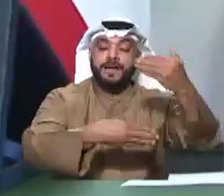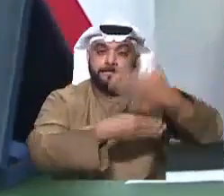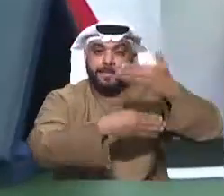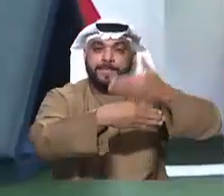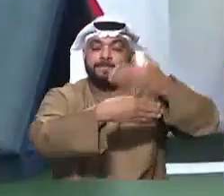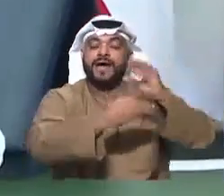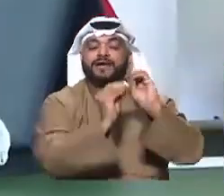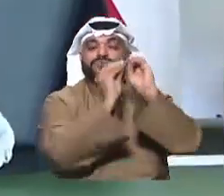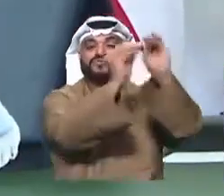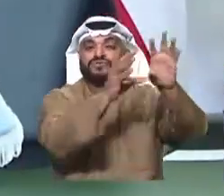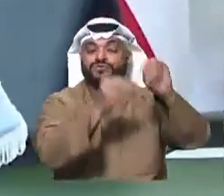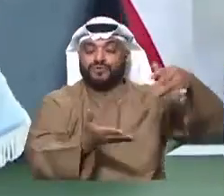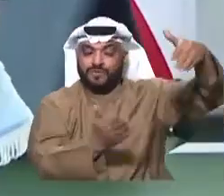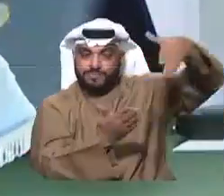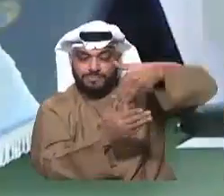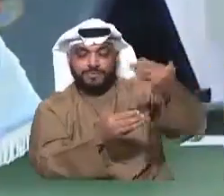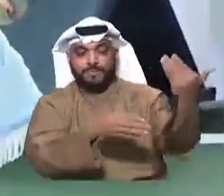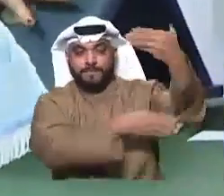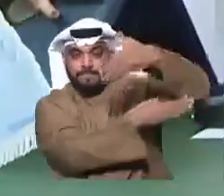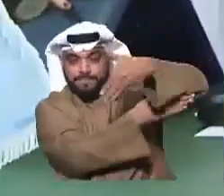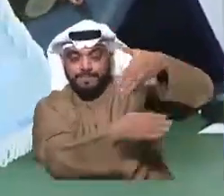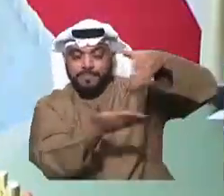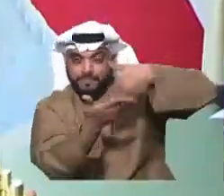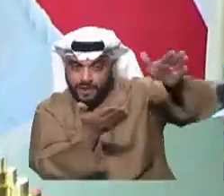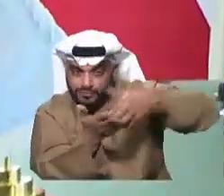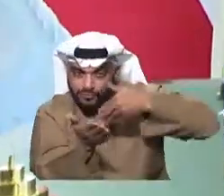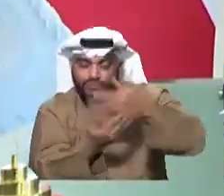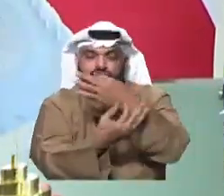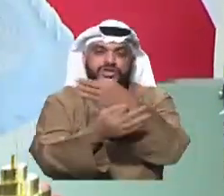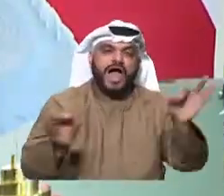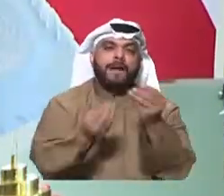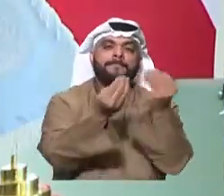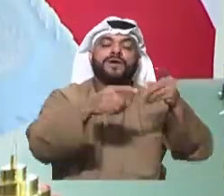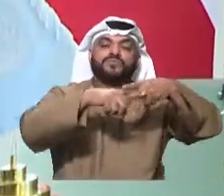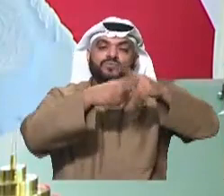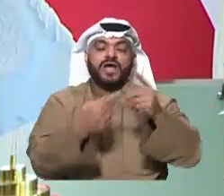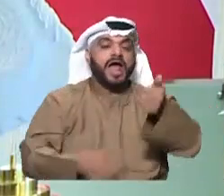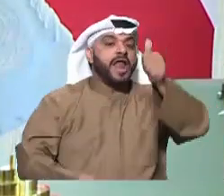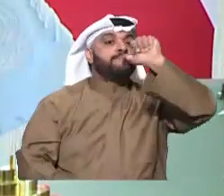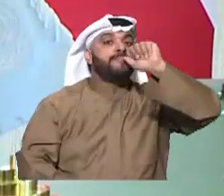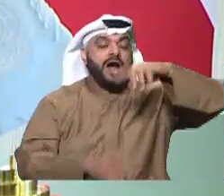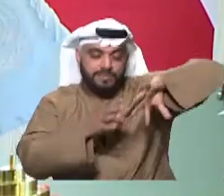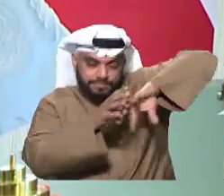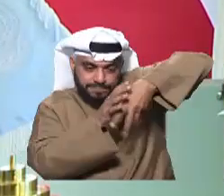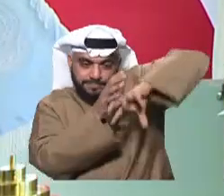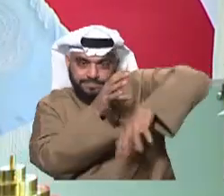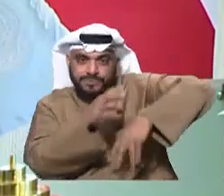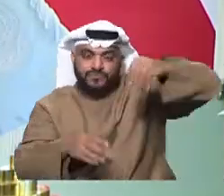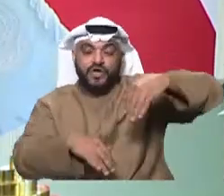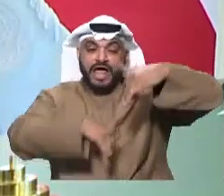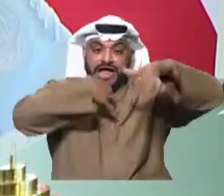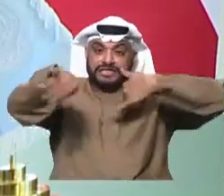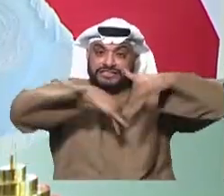الأساسية وإعادة تأهيل البنية التحتية وتأهيل مصادر المياه وإصلاح الطرق في